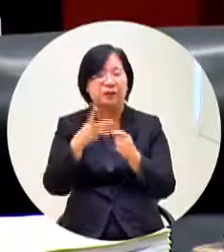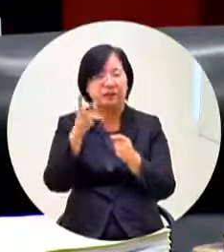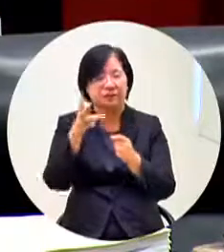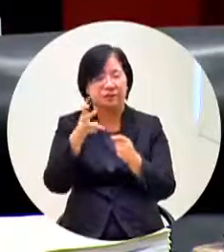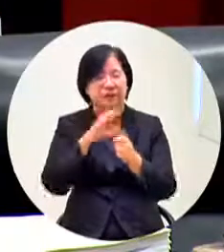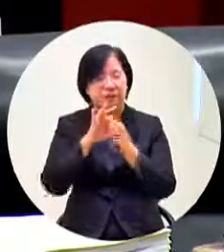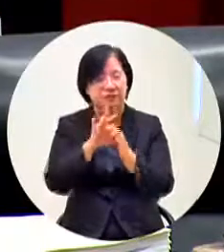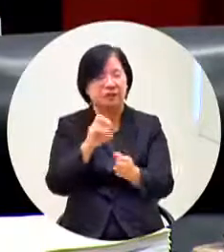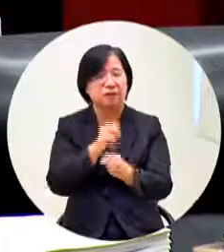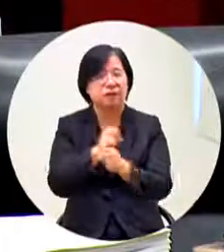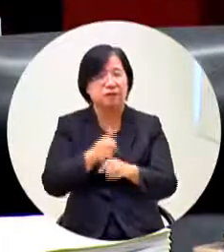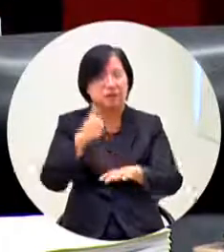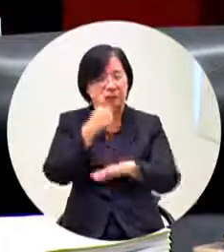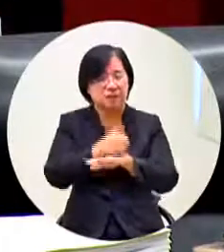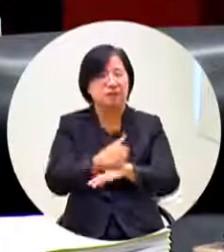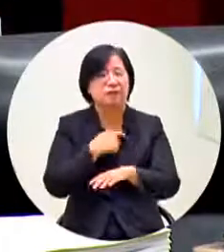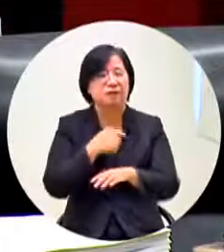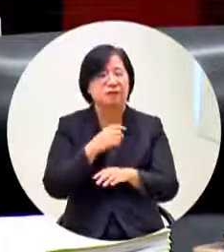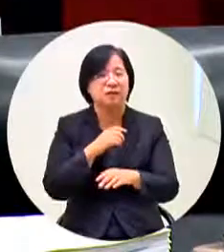我任期为止。